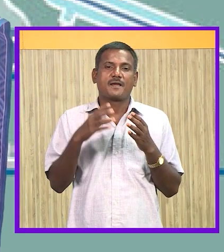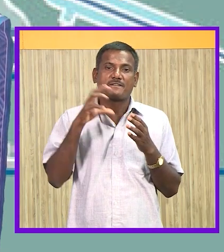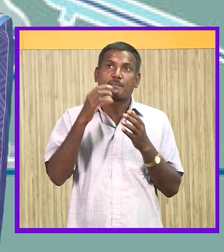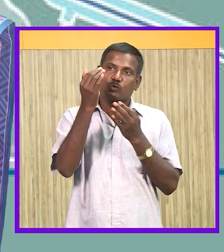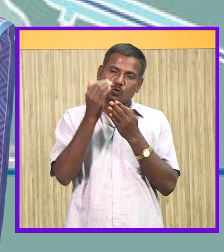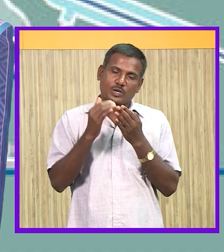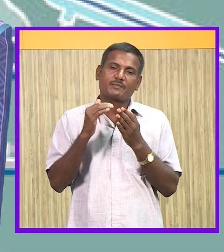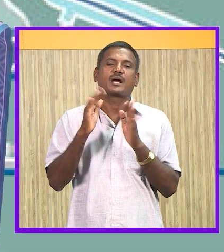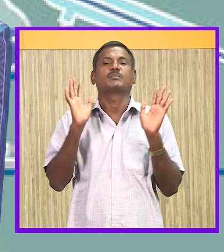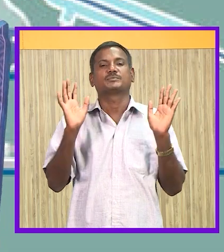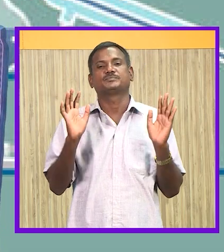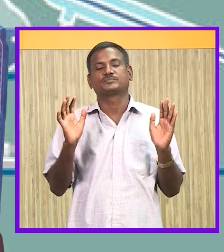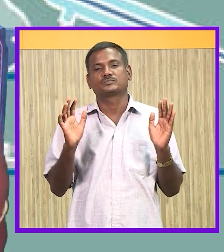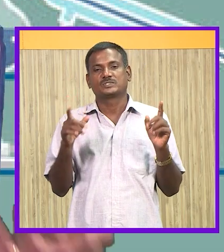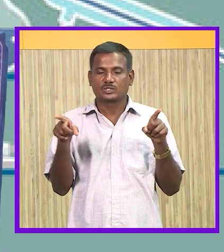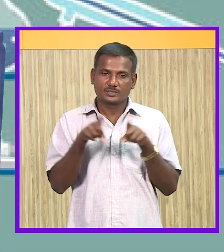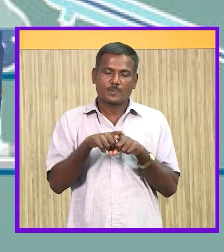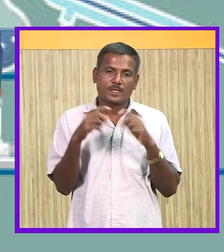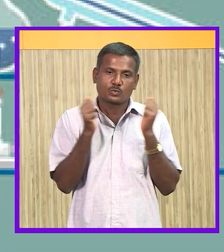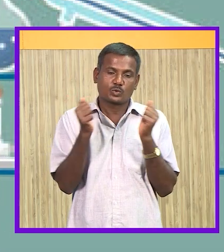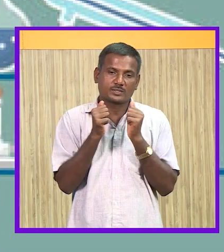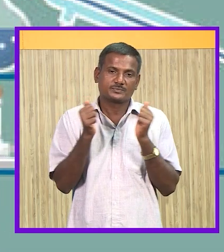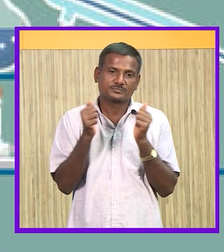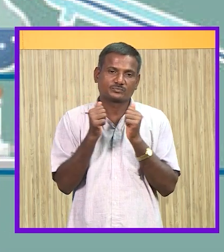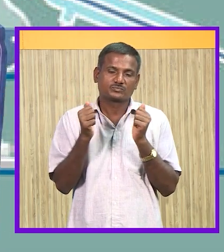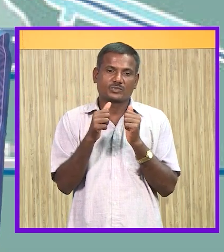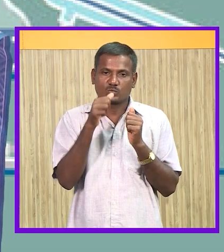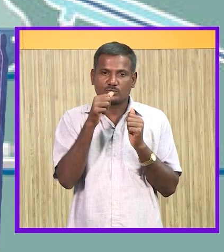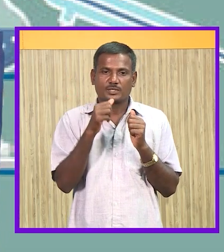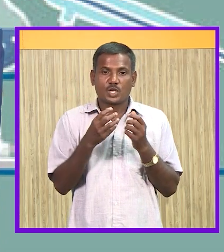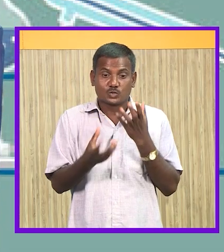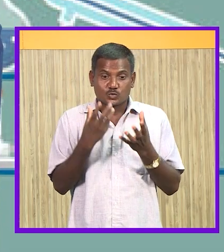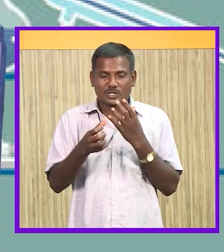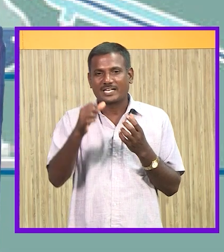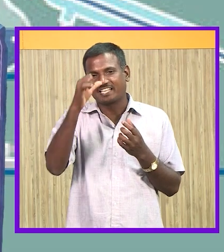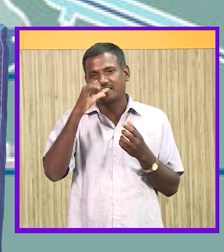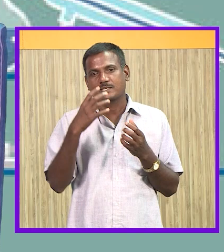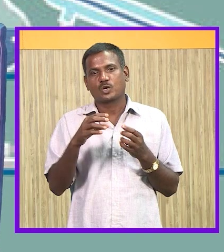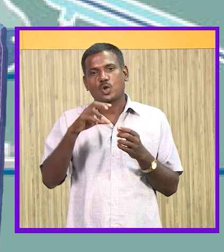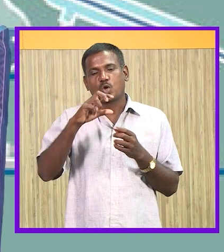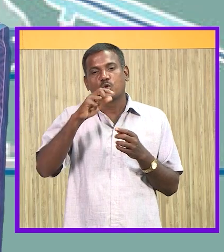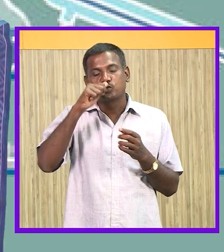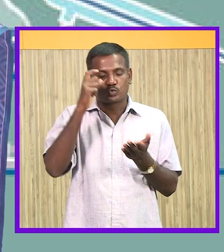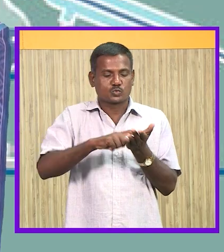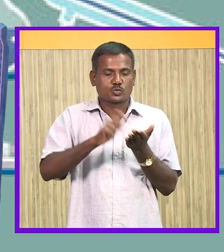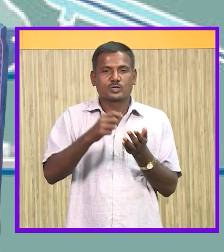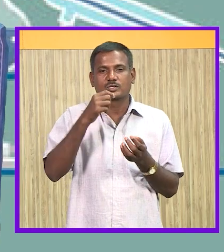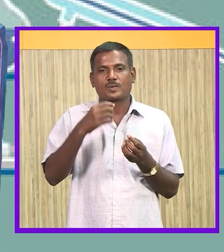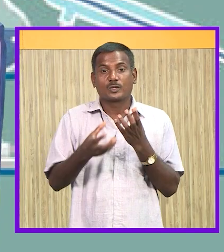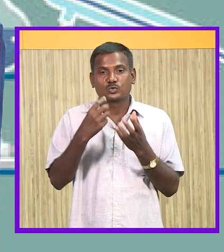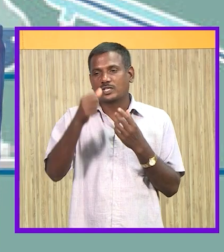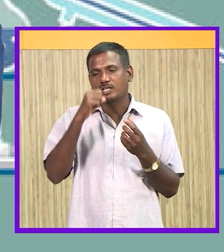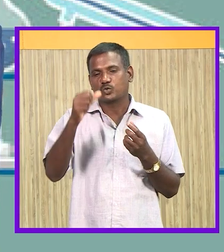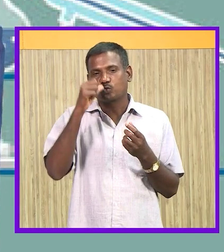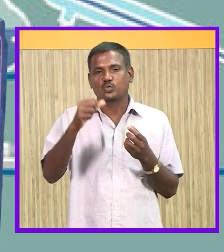வெப்பம் குறைவாக காணப்படும். இதே போல குளிர்காலத்துல நம்ம என்ன குடிப்போம், சூடா ஒரு டீ, சுக்கு காஃபி அல்லது வெண்ணி,